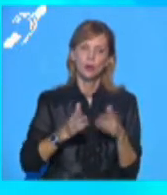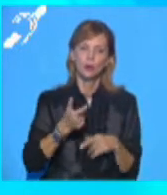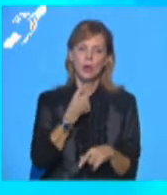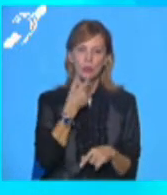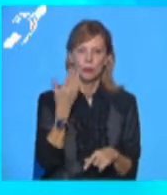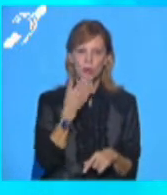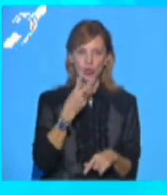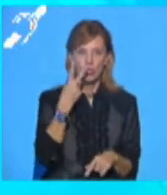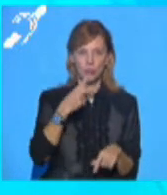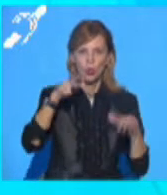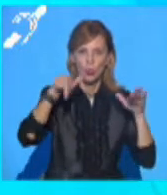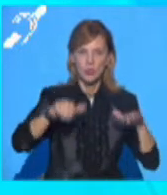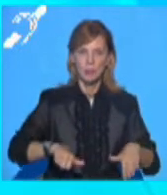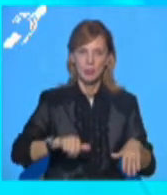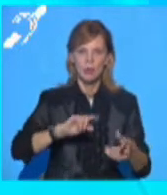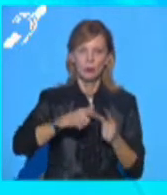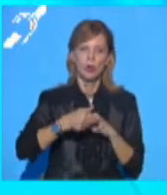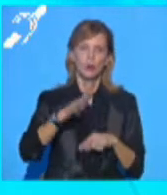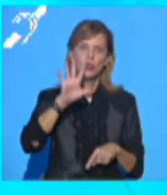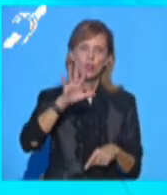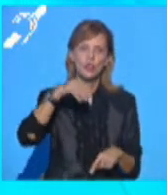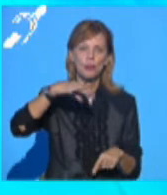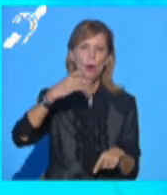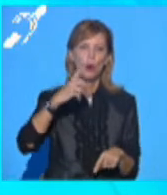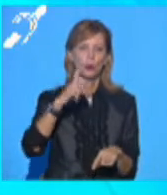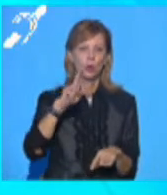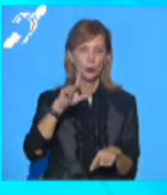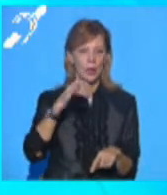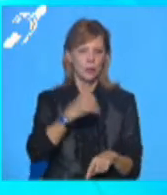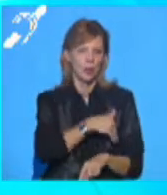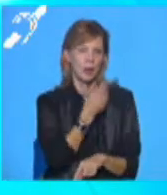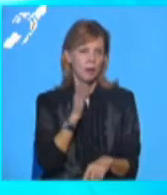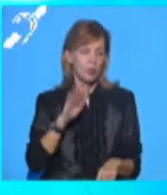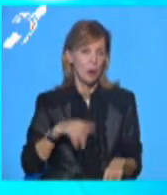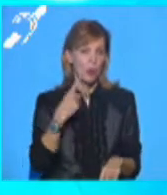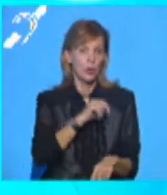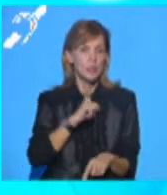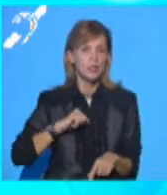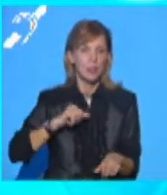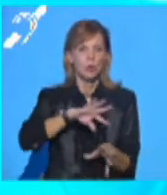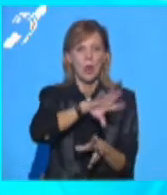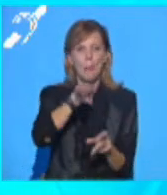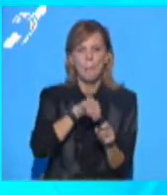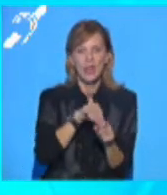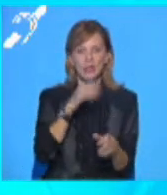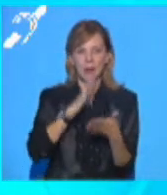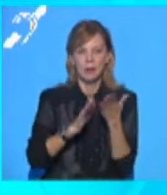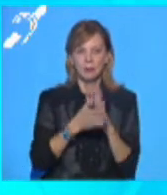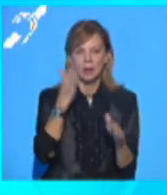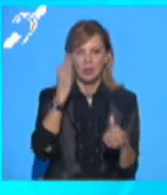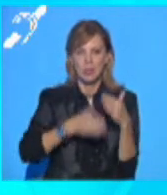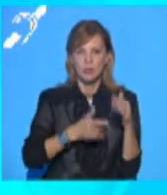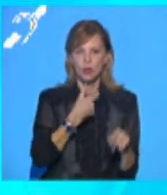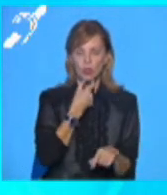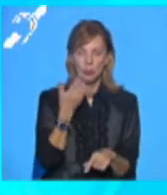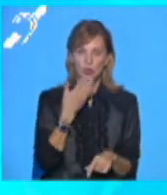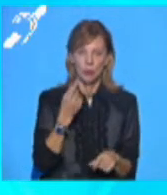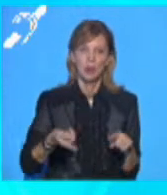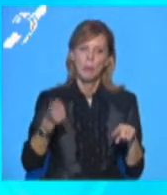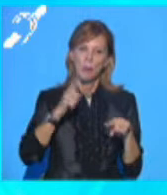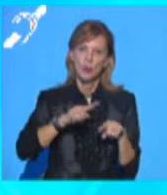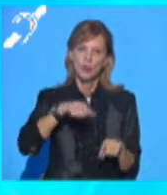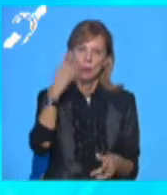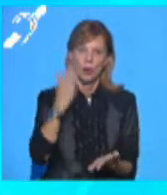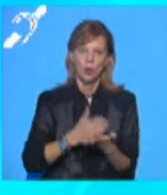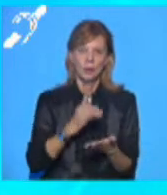Cele două semestre vor fi înlocuite cu 5 module, iar elevii vor mai avea o singură medie încheiată la sfârșitul anului școlar. În plus, în urma